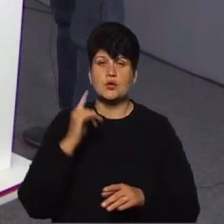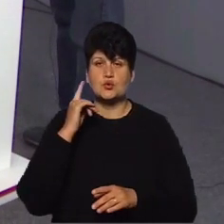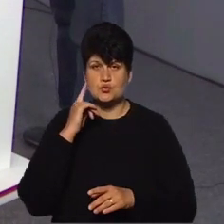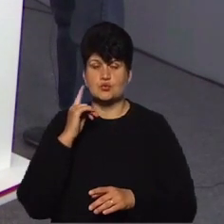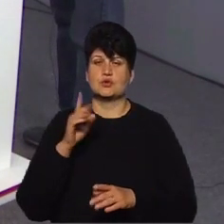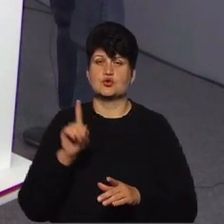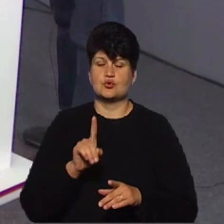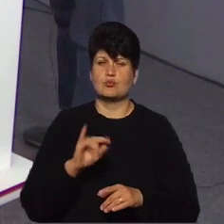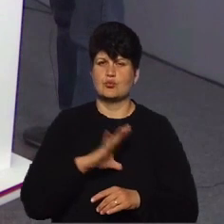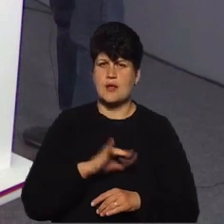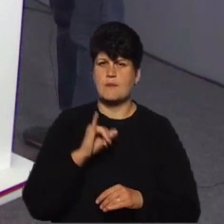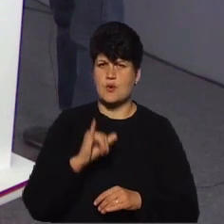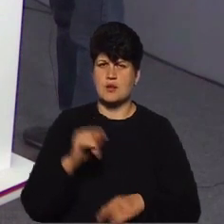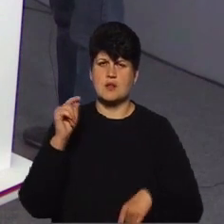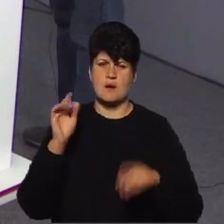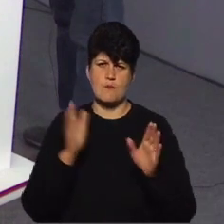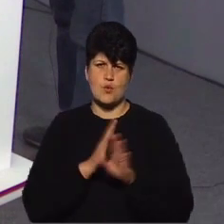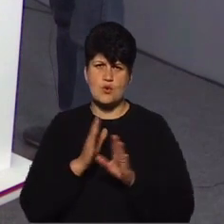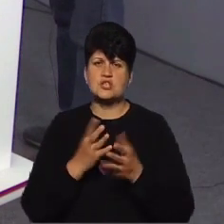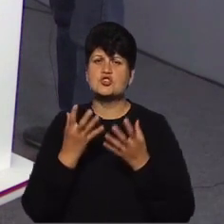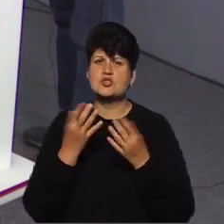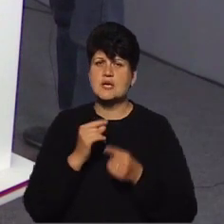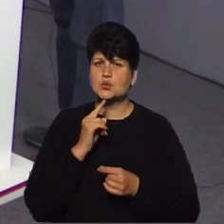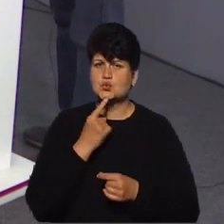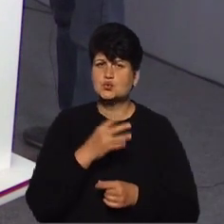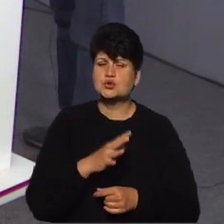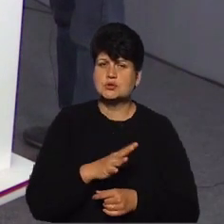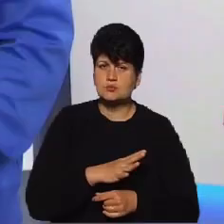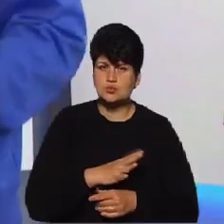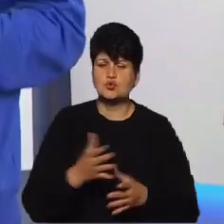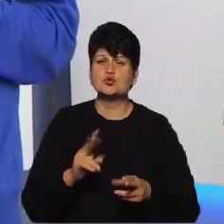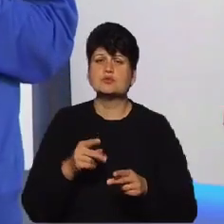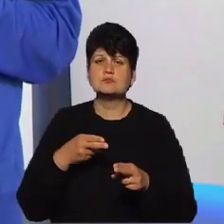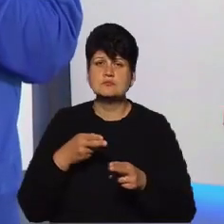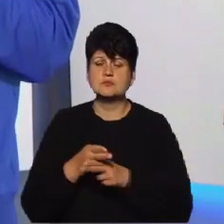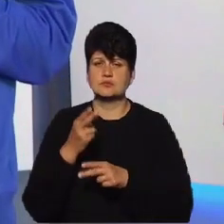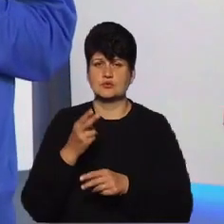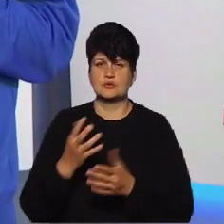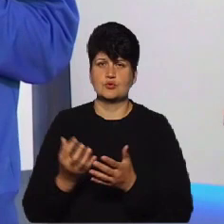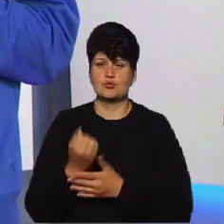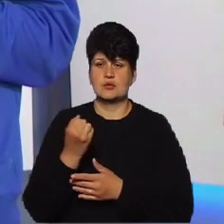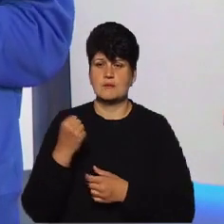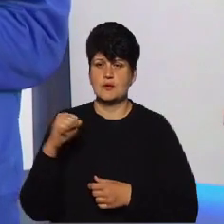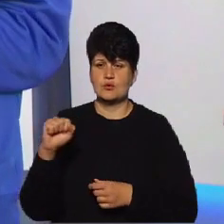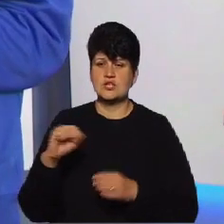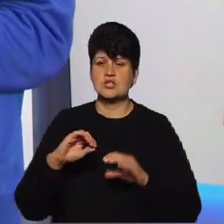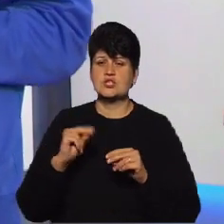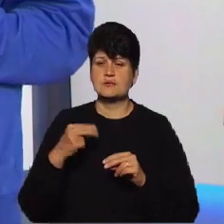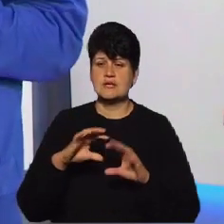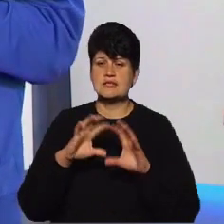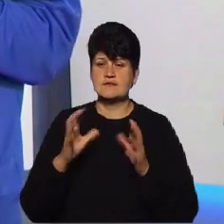тренера. Які ще були труднощі і що заважало здобути перемогу? Чемпіонати світу відбулися у